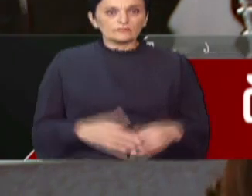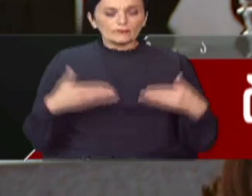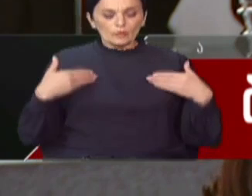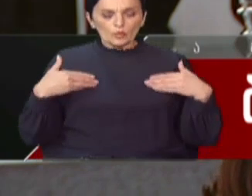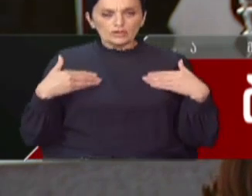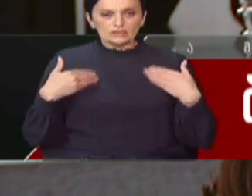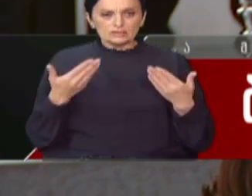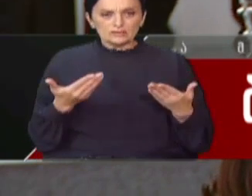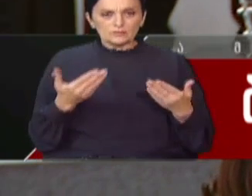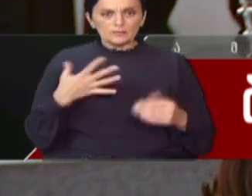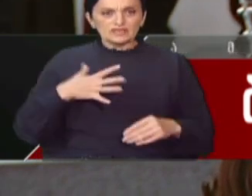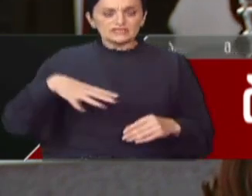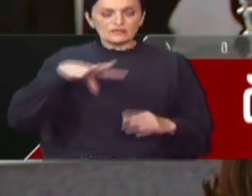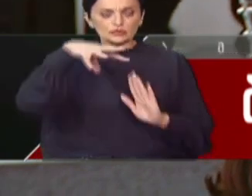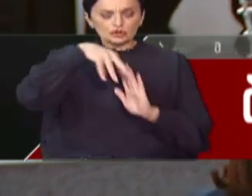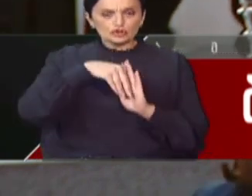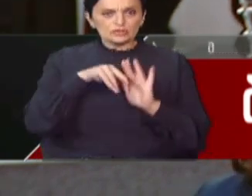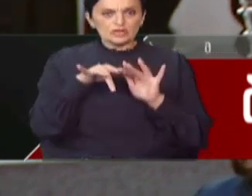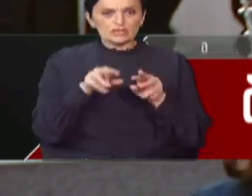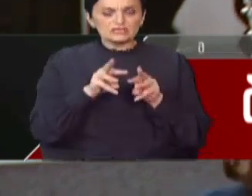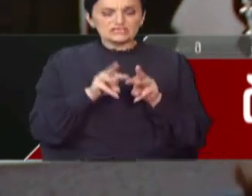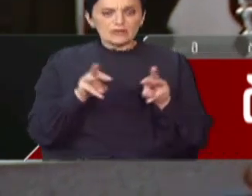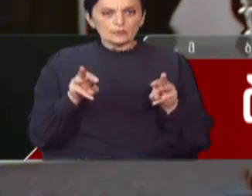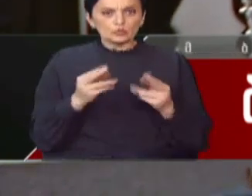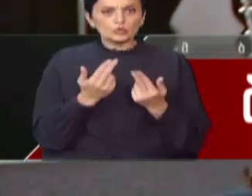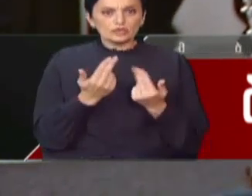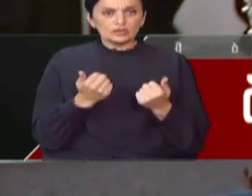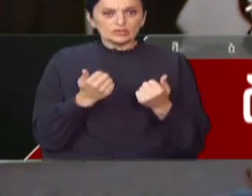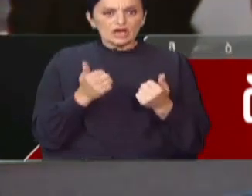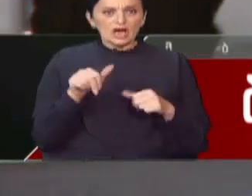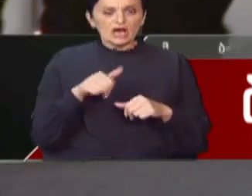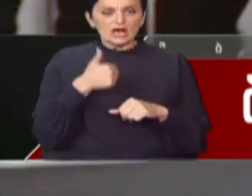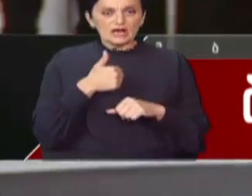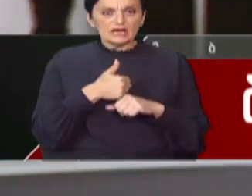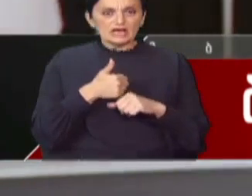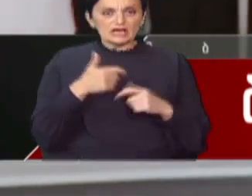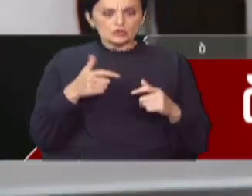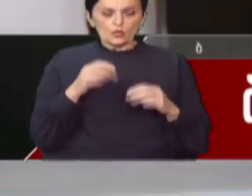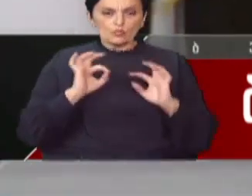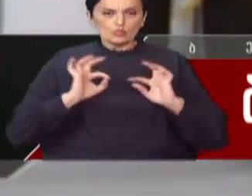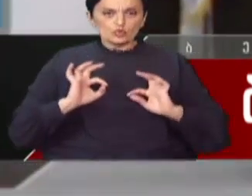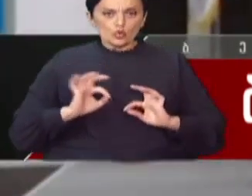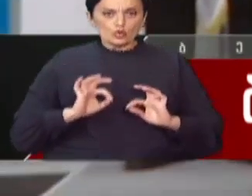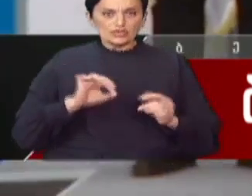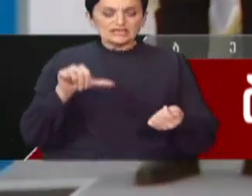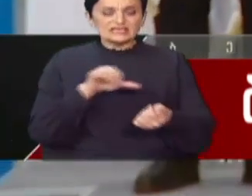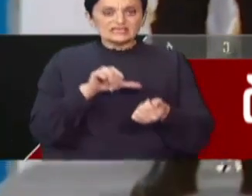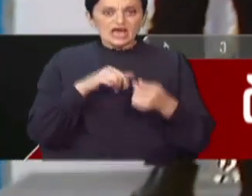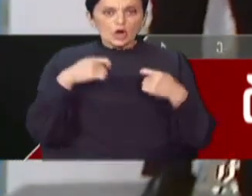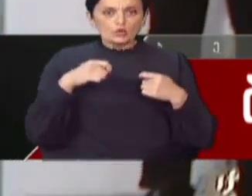Salmebit, საქართველოს შინაგან საქმეთა სამინისტრომ და გენერალურმა პროკურატურამ